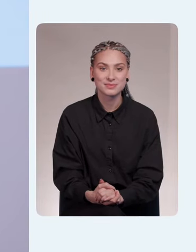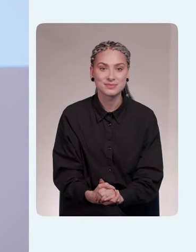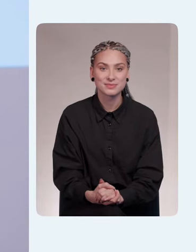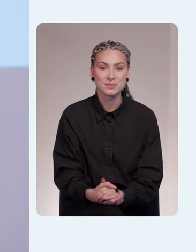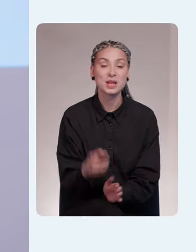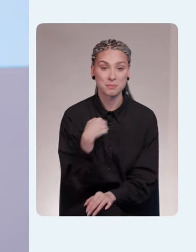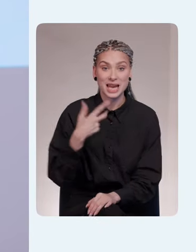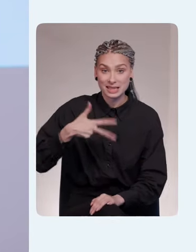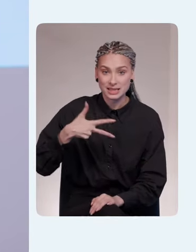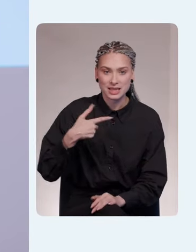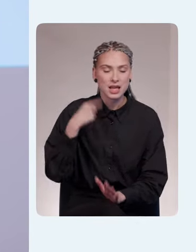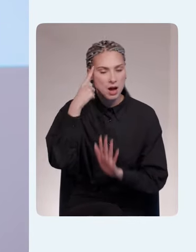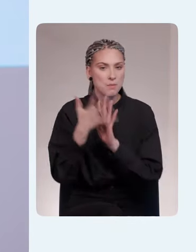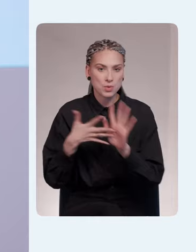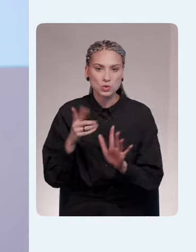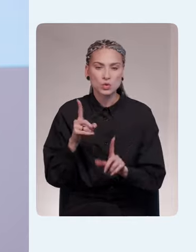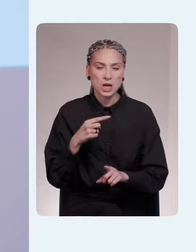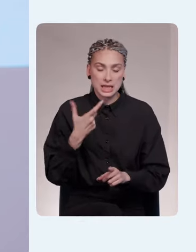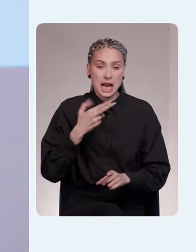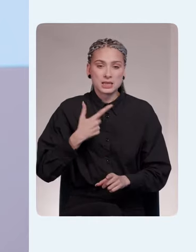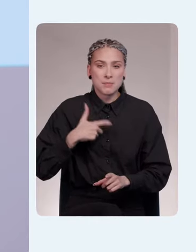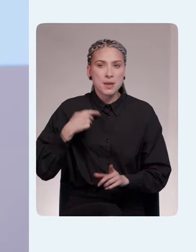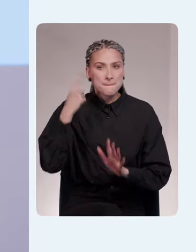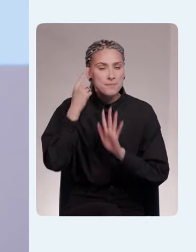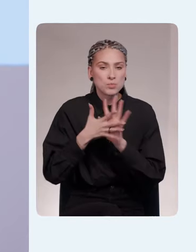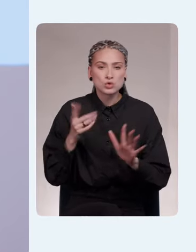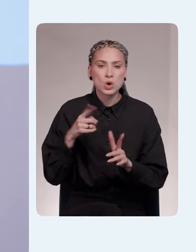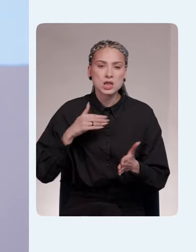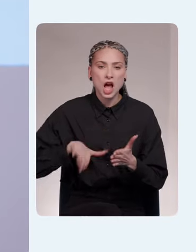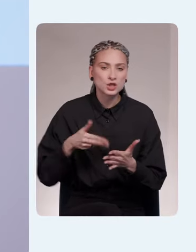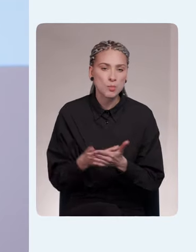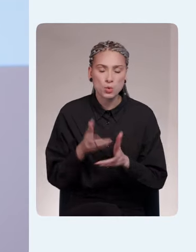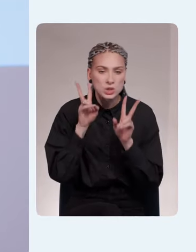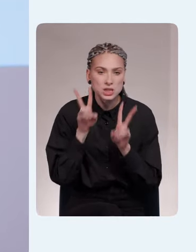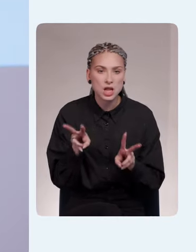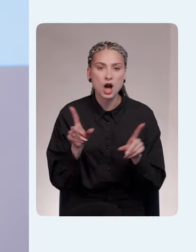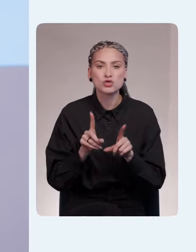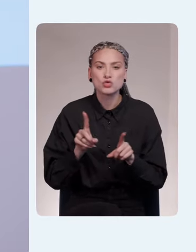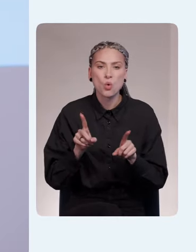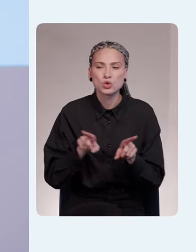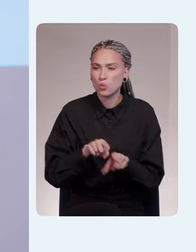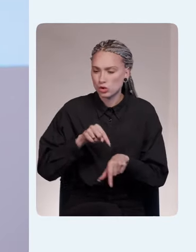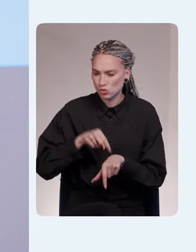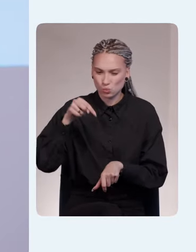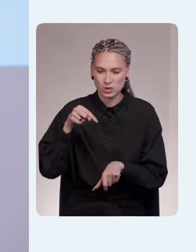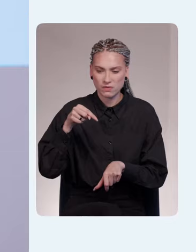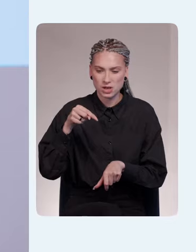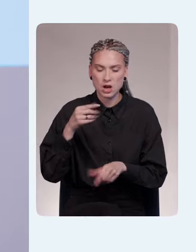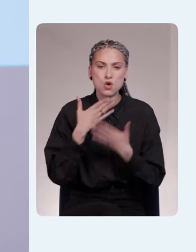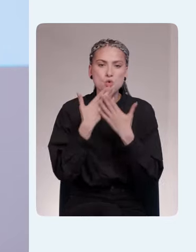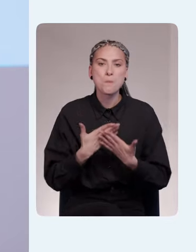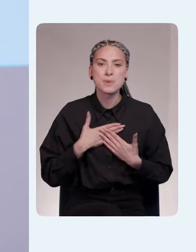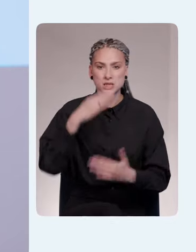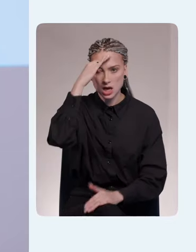Мне 30, и я понял одну вещь для себя, что я до сих пор не знаю, что это за чувство такое любить